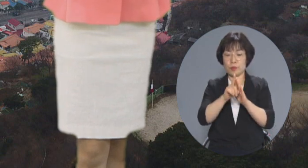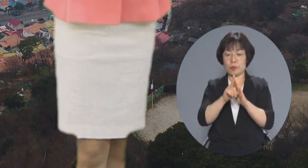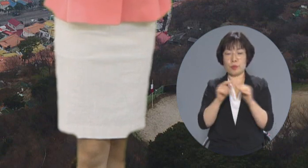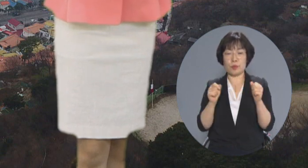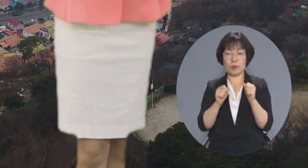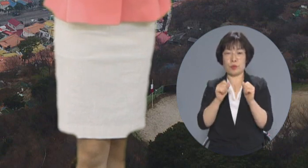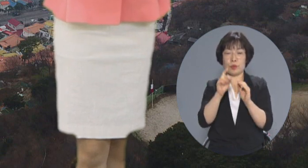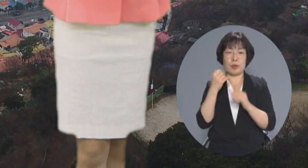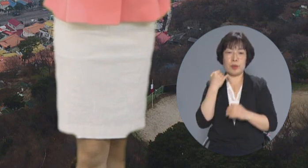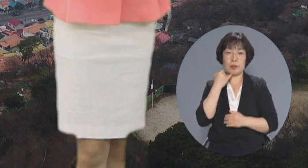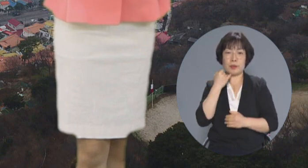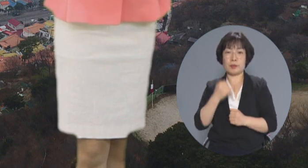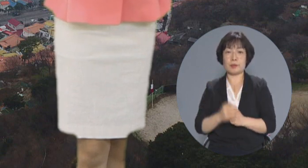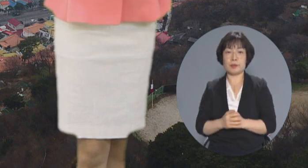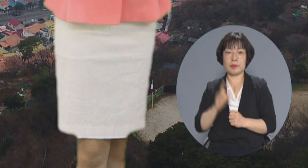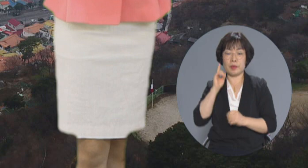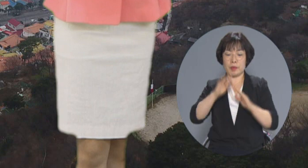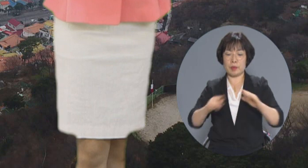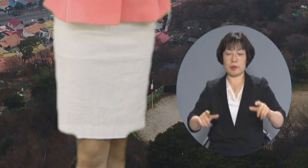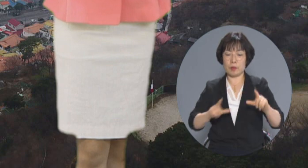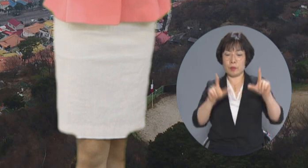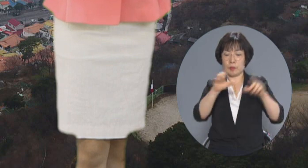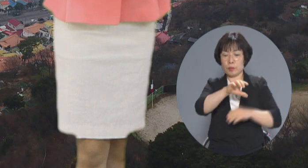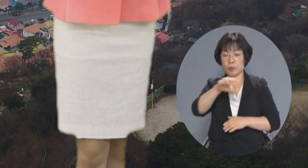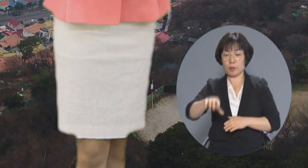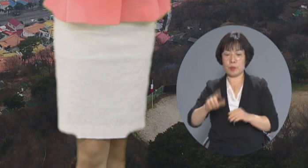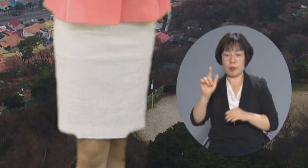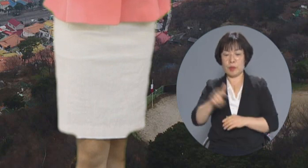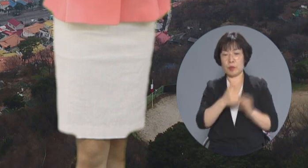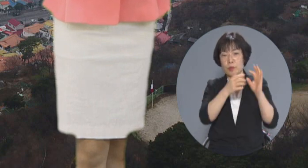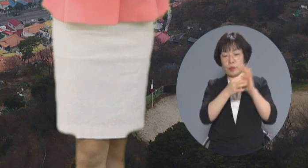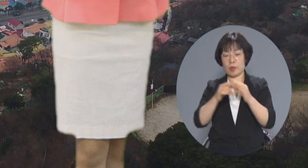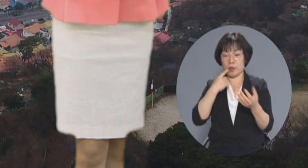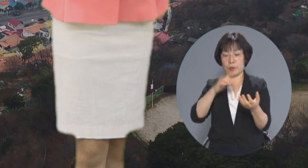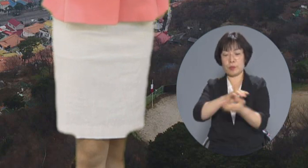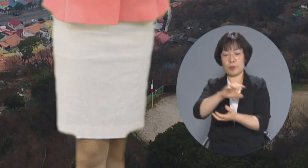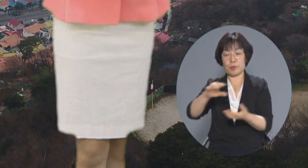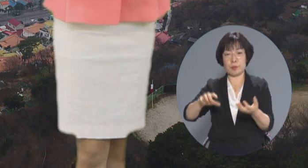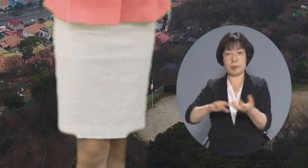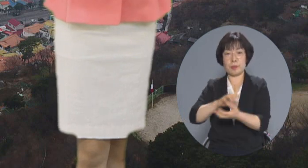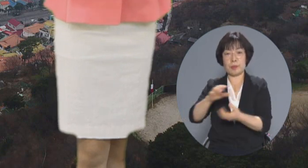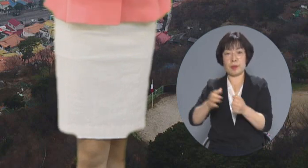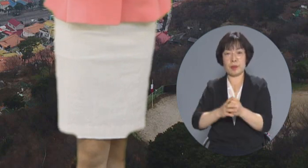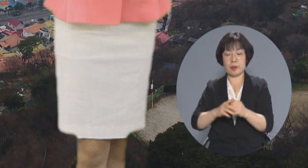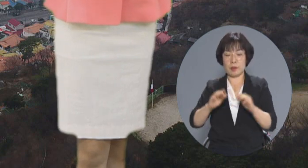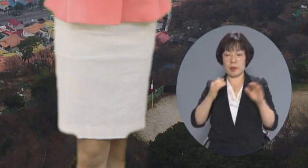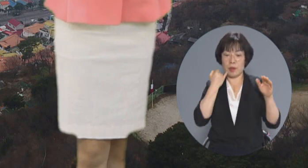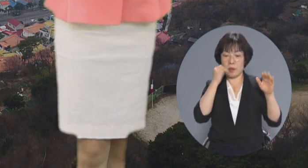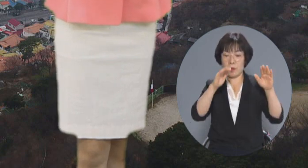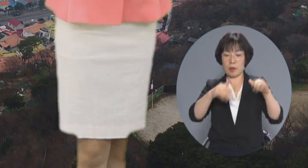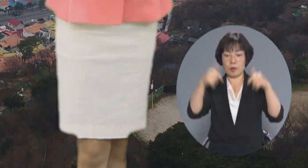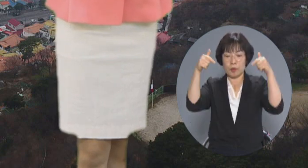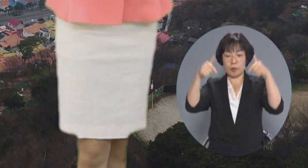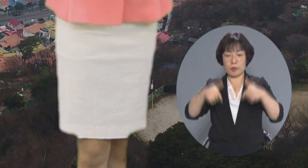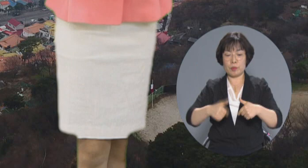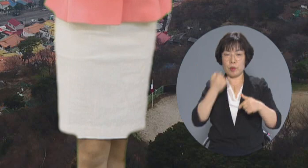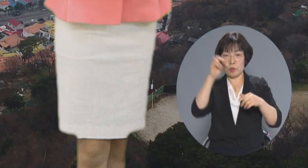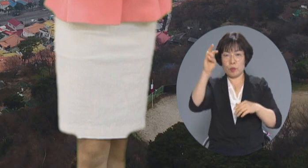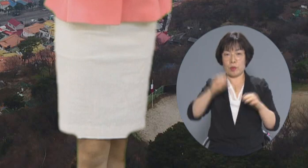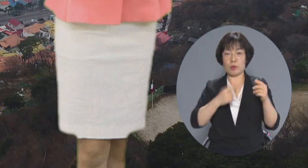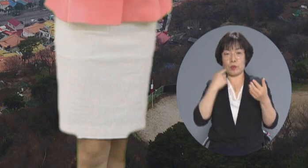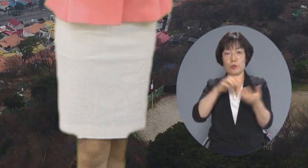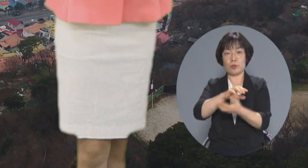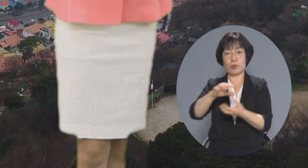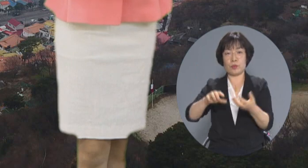덜했습니다. 내일 전남 동부권은 하루 종일 구름 많은 날씨를 보이겠고 전남 서부와 광주는 대체로 흐린